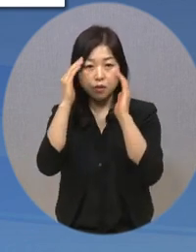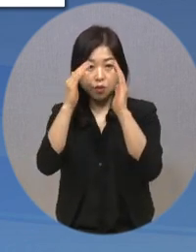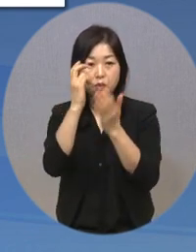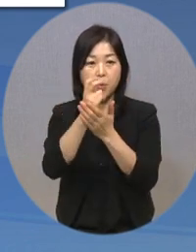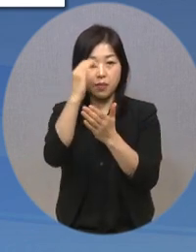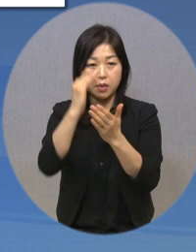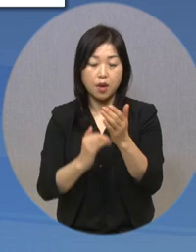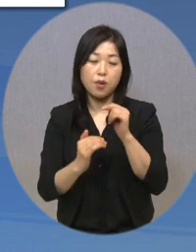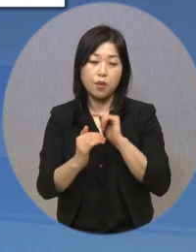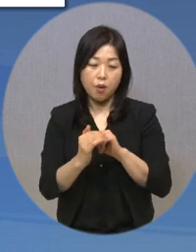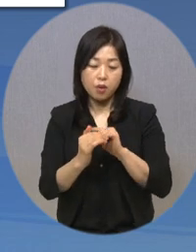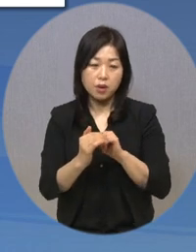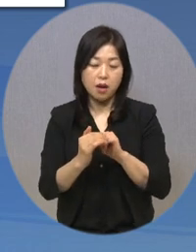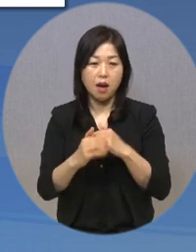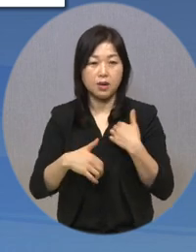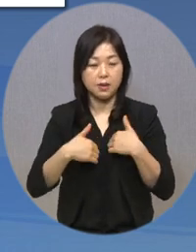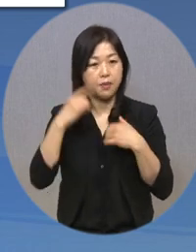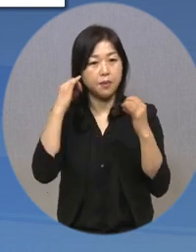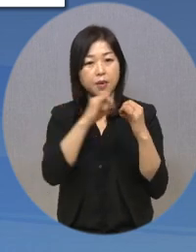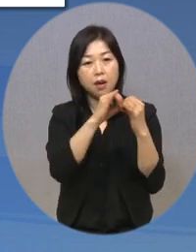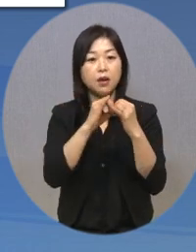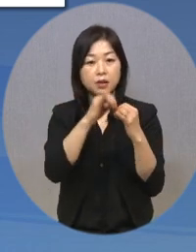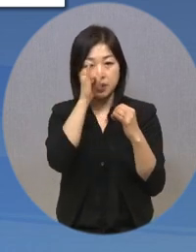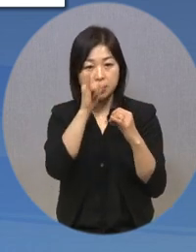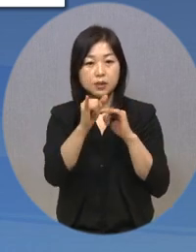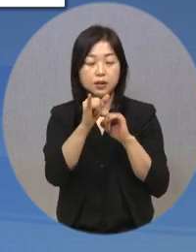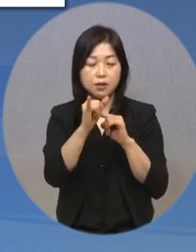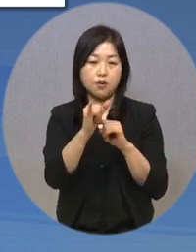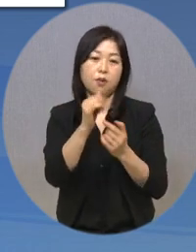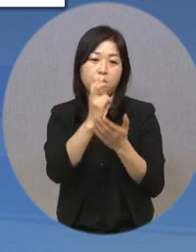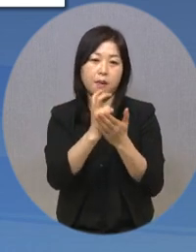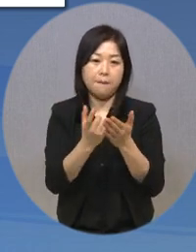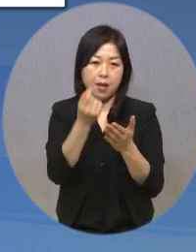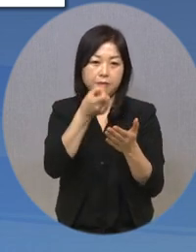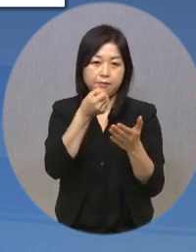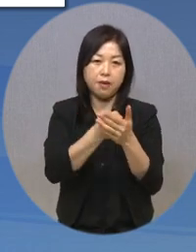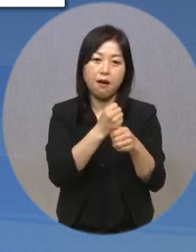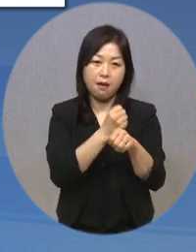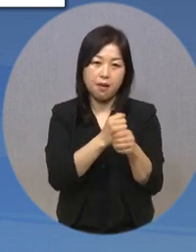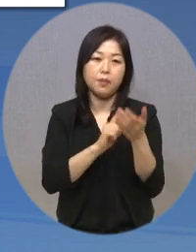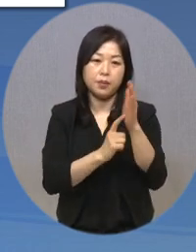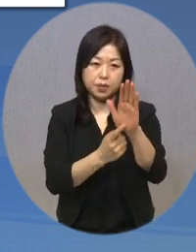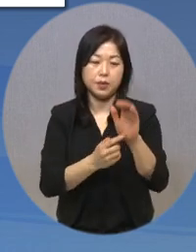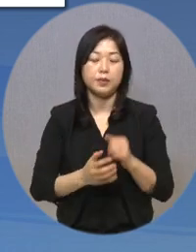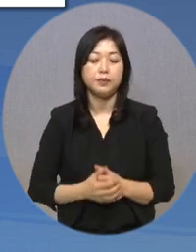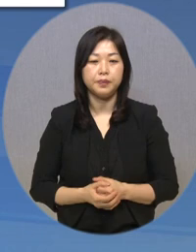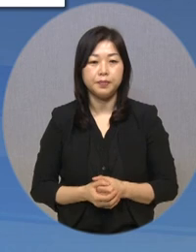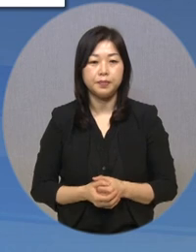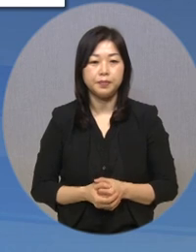환영하며 조속한 제정을 촉구한다는 공동성명을 발표했습니다.